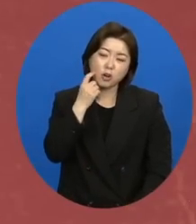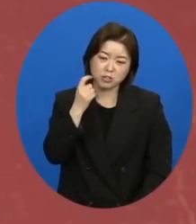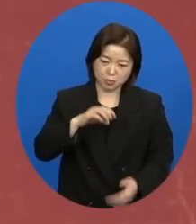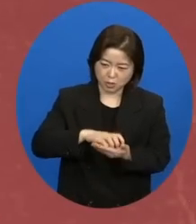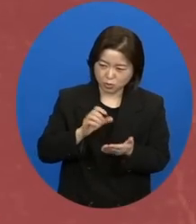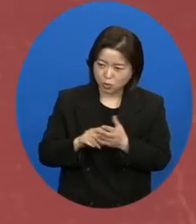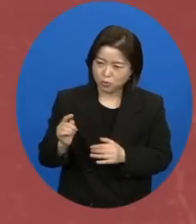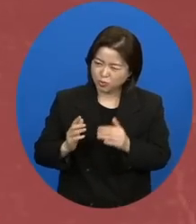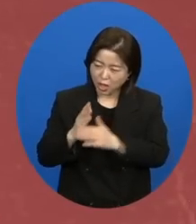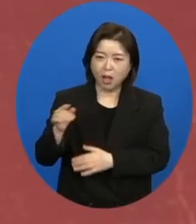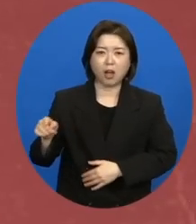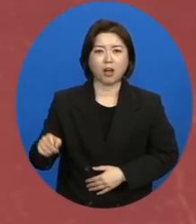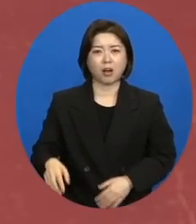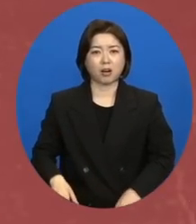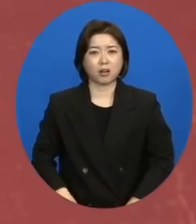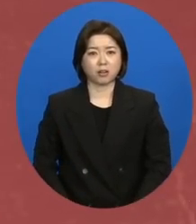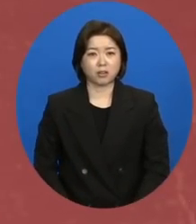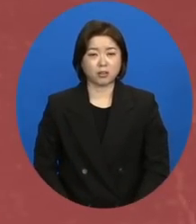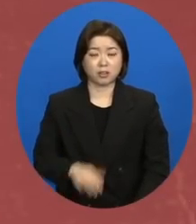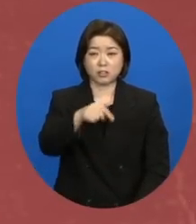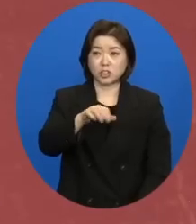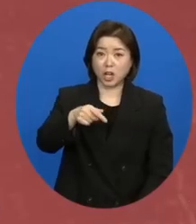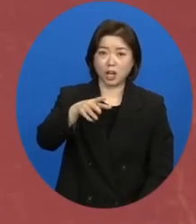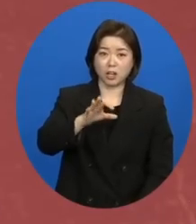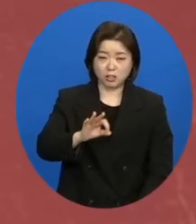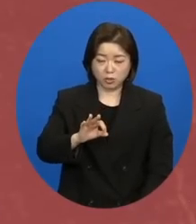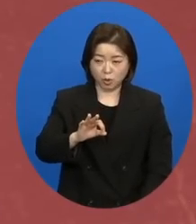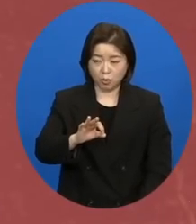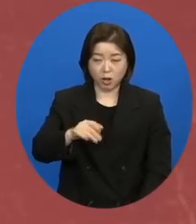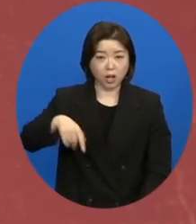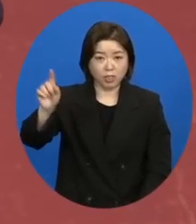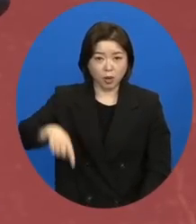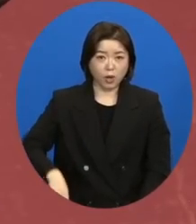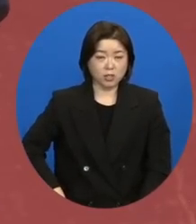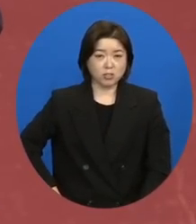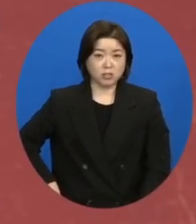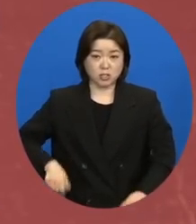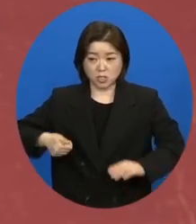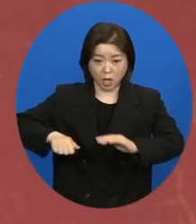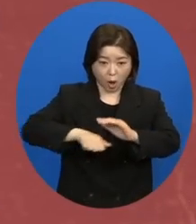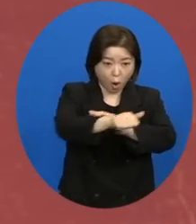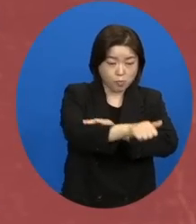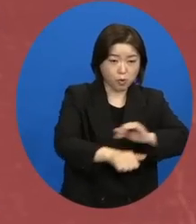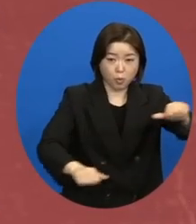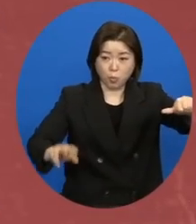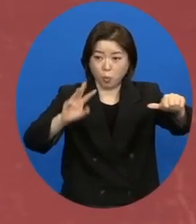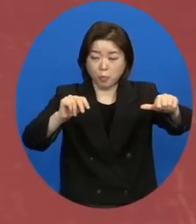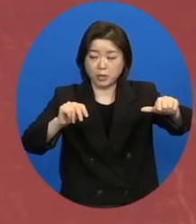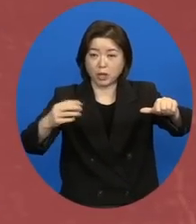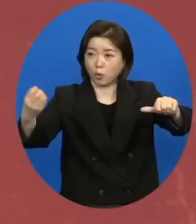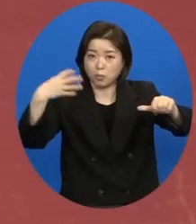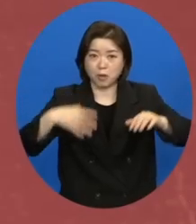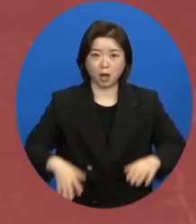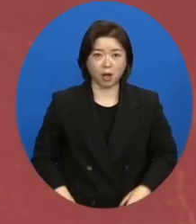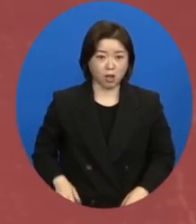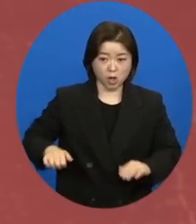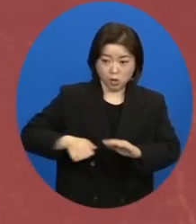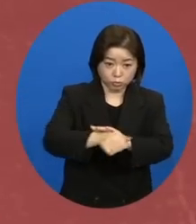해야 되는데 창경원 갔다 왔는데 구렁이가 5m라는 거야.